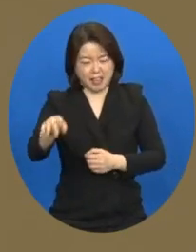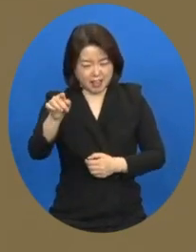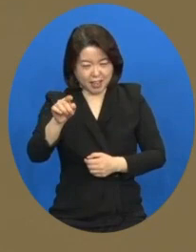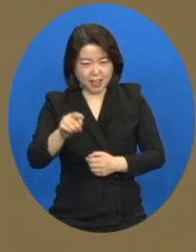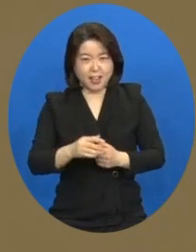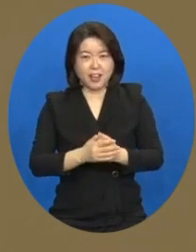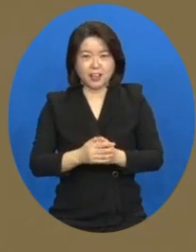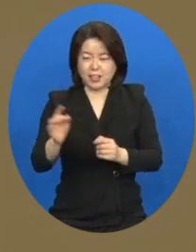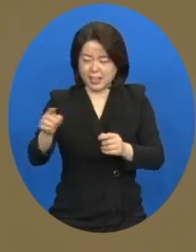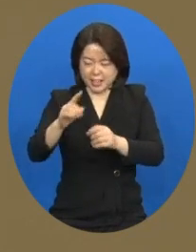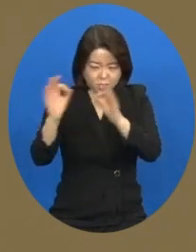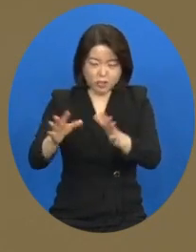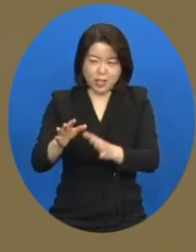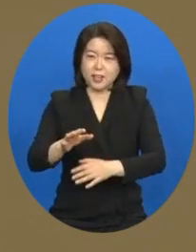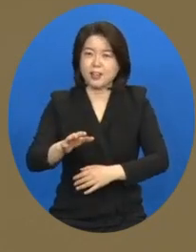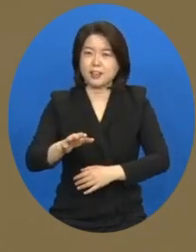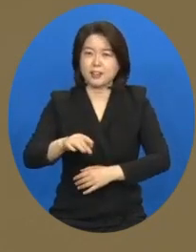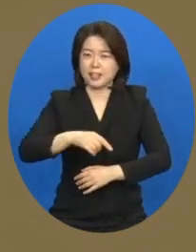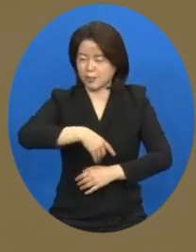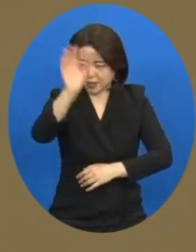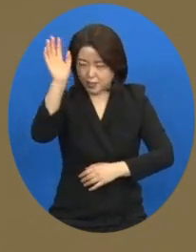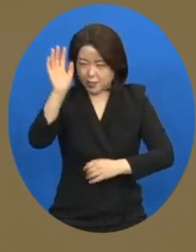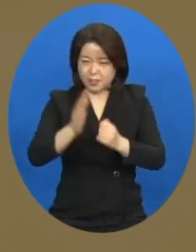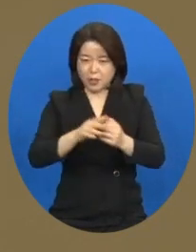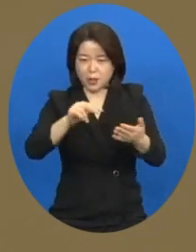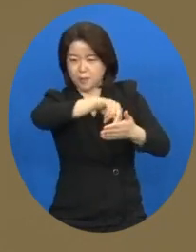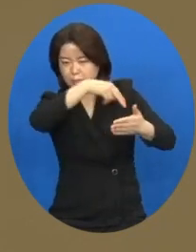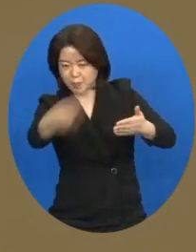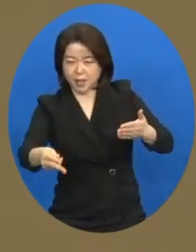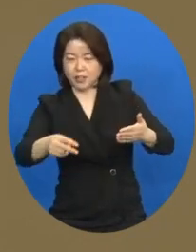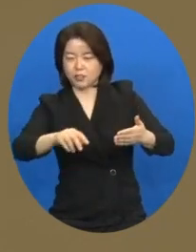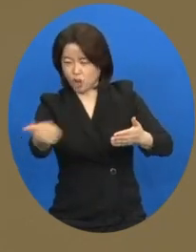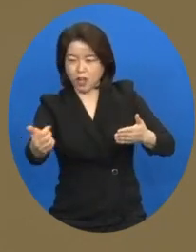그냥 한순간에 그냥 뛰어내려.